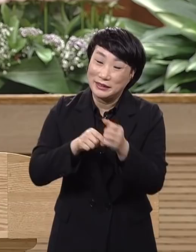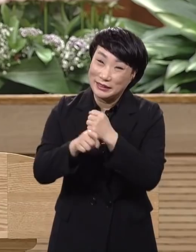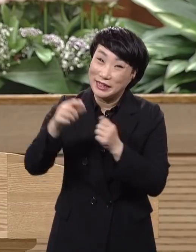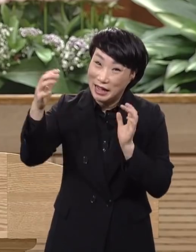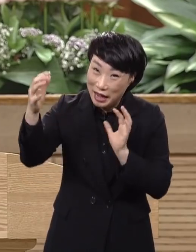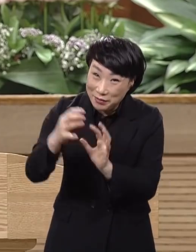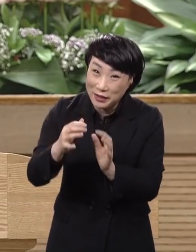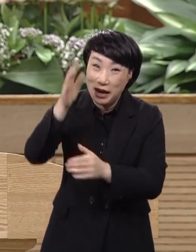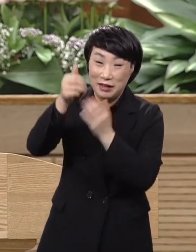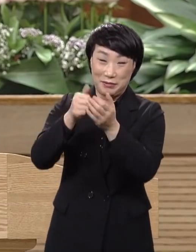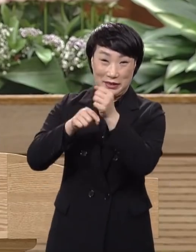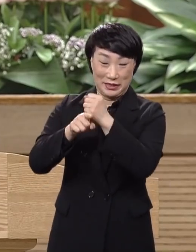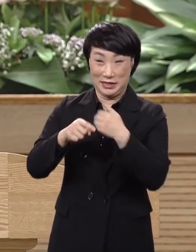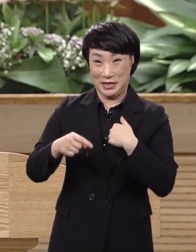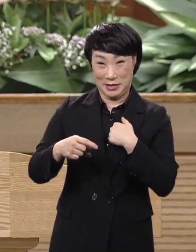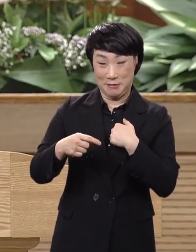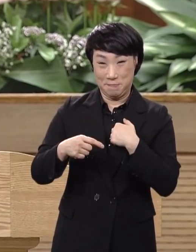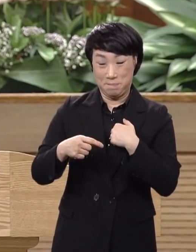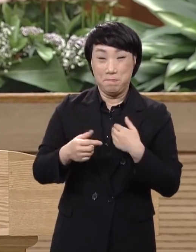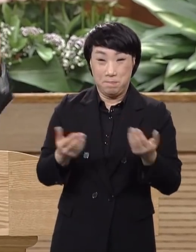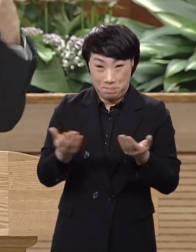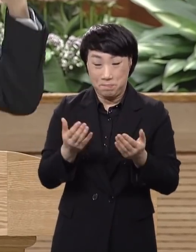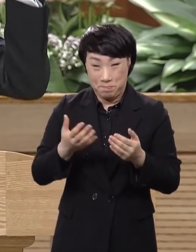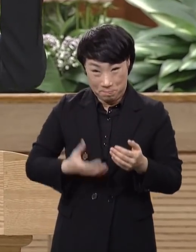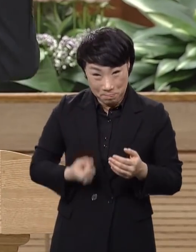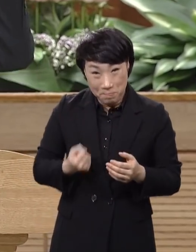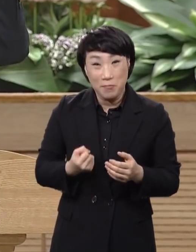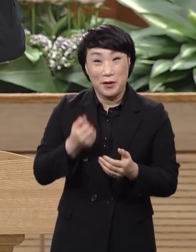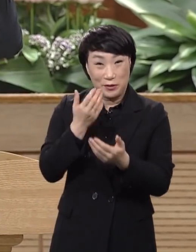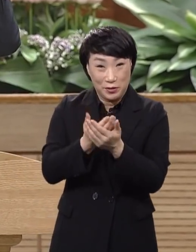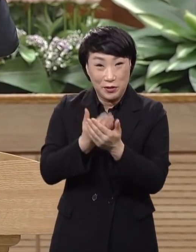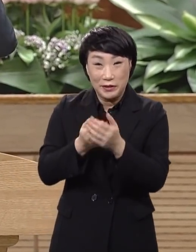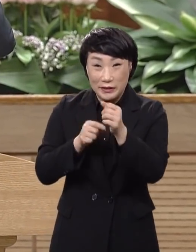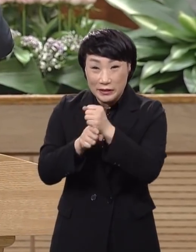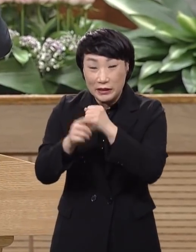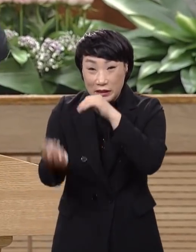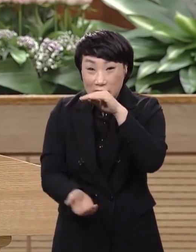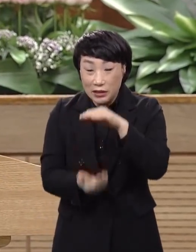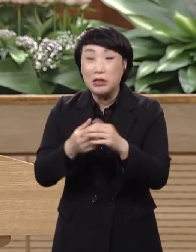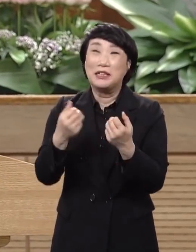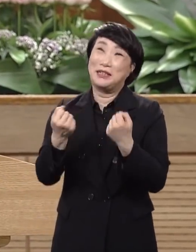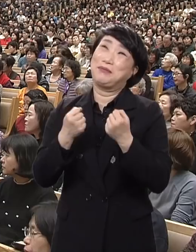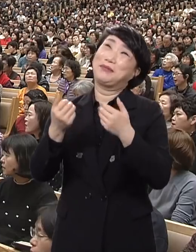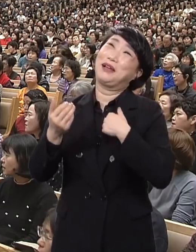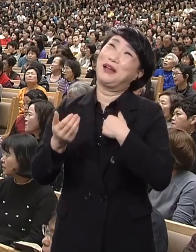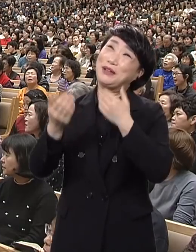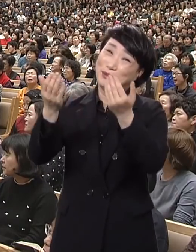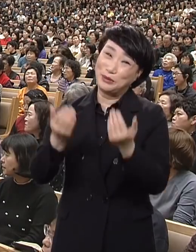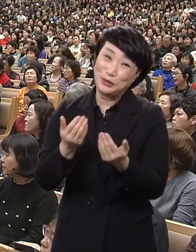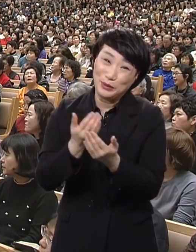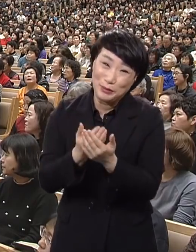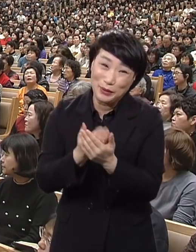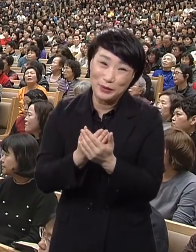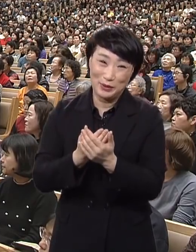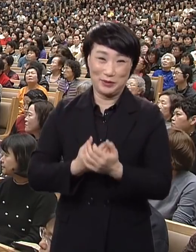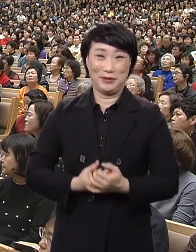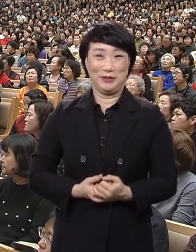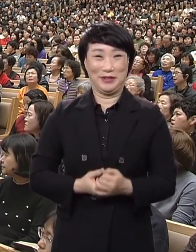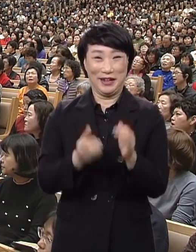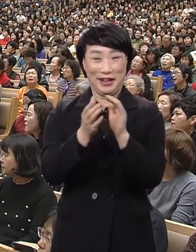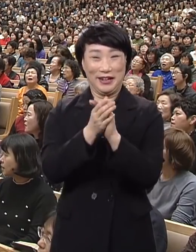할 수 있는 하나님의 뜻이 내게 있게 하시고 그 뜻이 이룰 힘을 주세요.